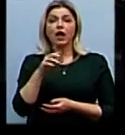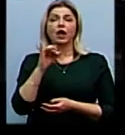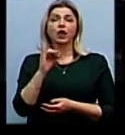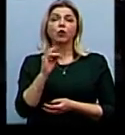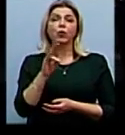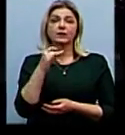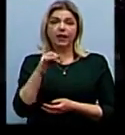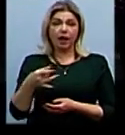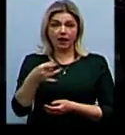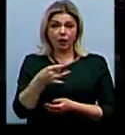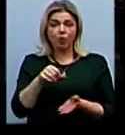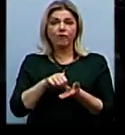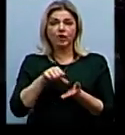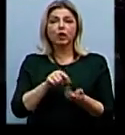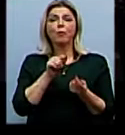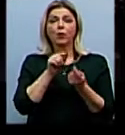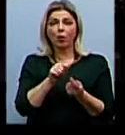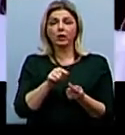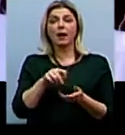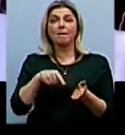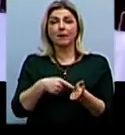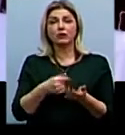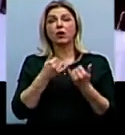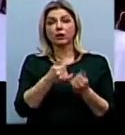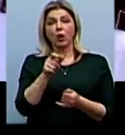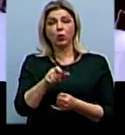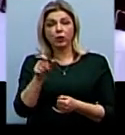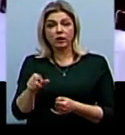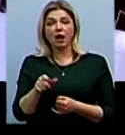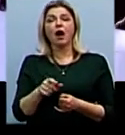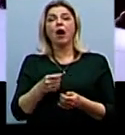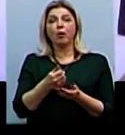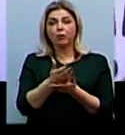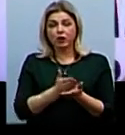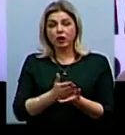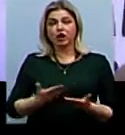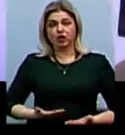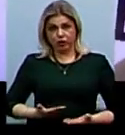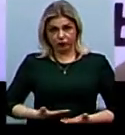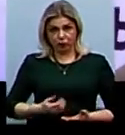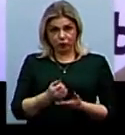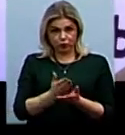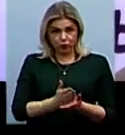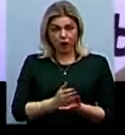району. Виступають проти керуючої компанії «Місто для людей», постачальника житлово-комунальних послуг.